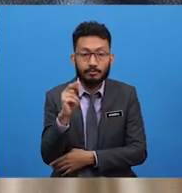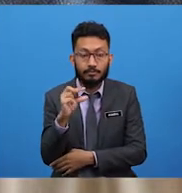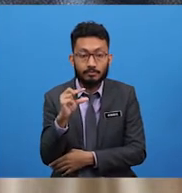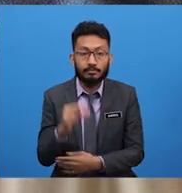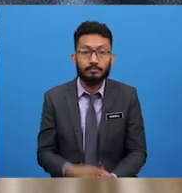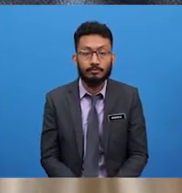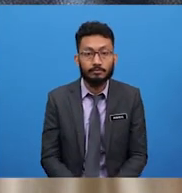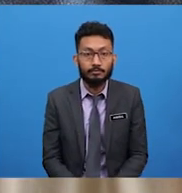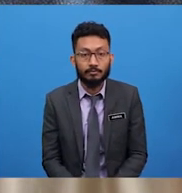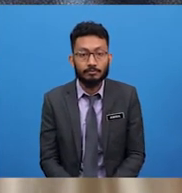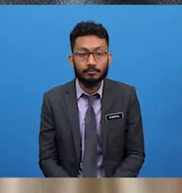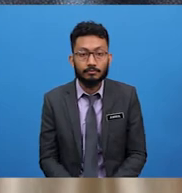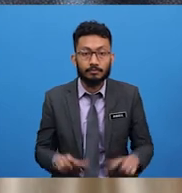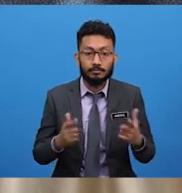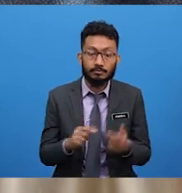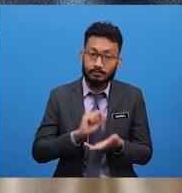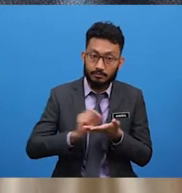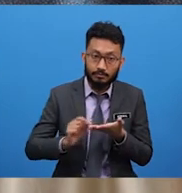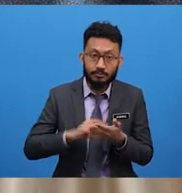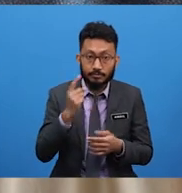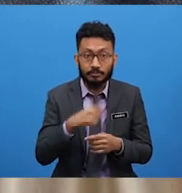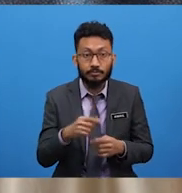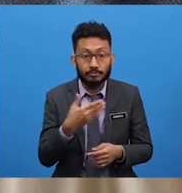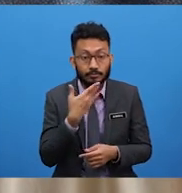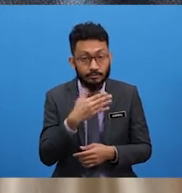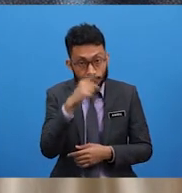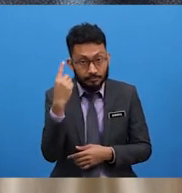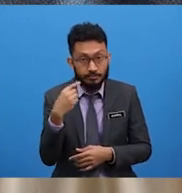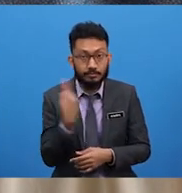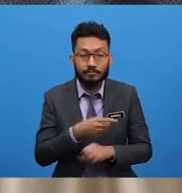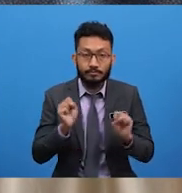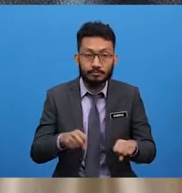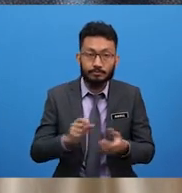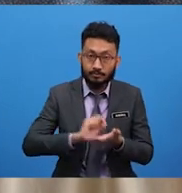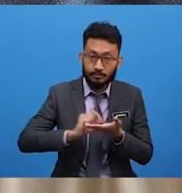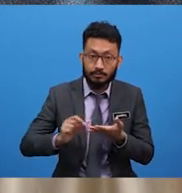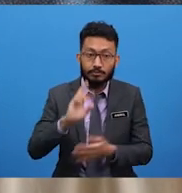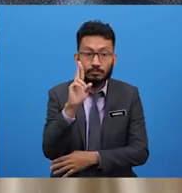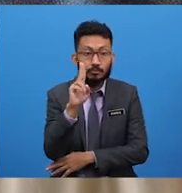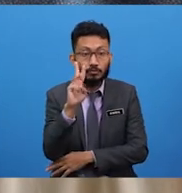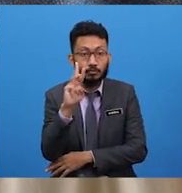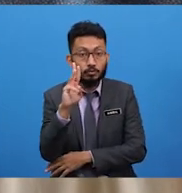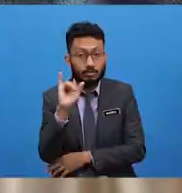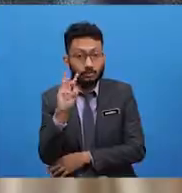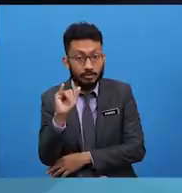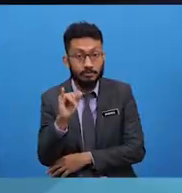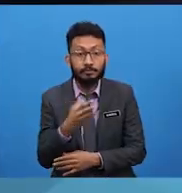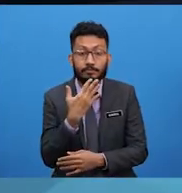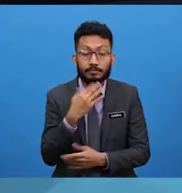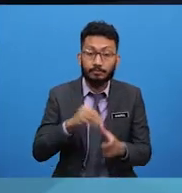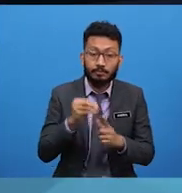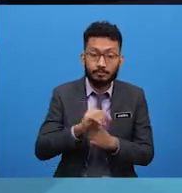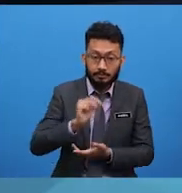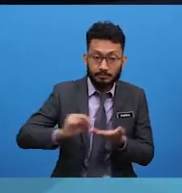Selain pensel menulis berwarna hitam, kita juga menggunakan pensel dua warna atau pensel tukang jahit.